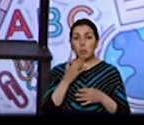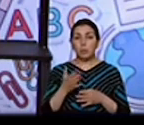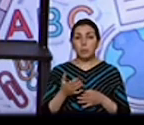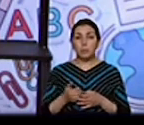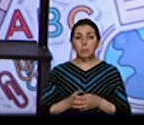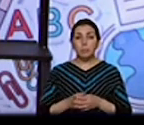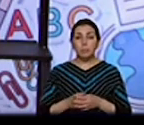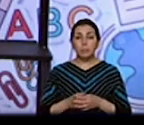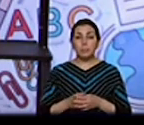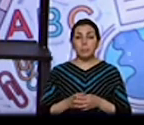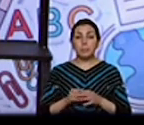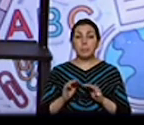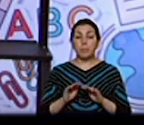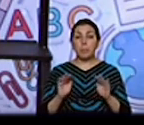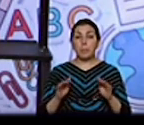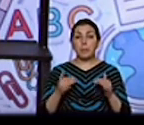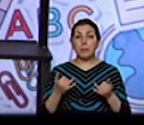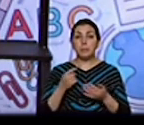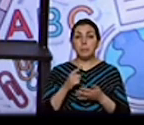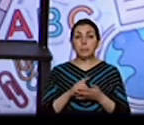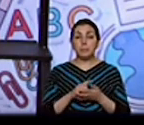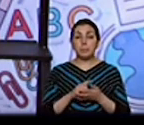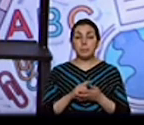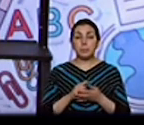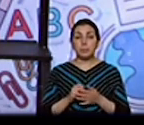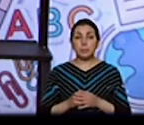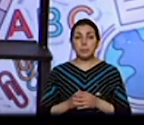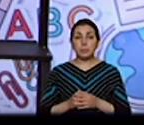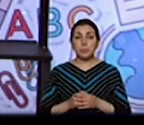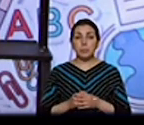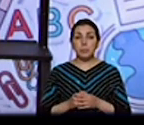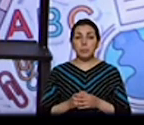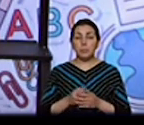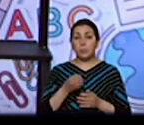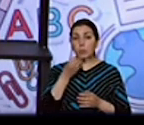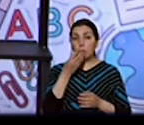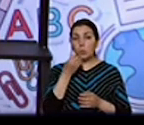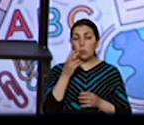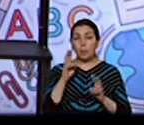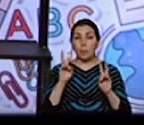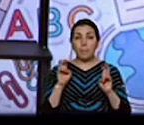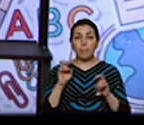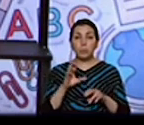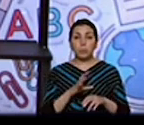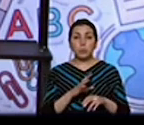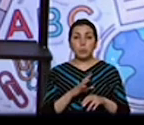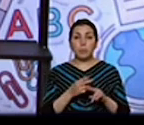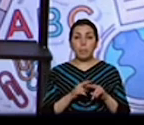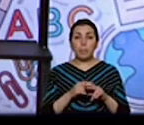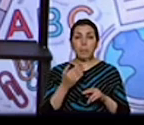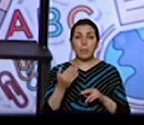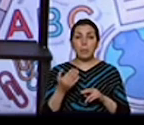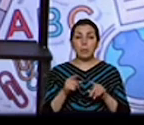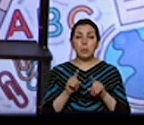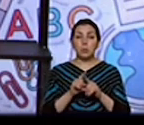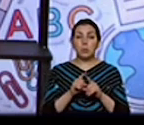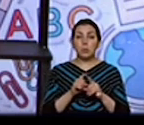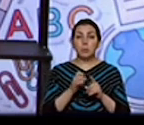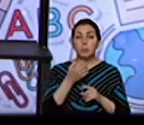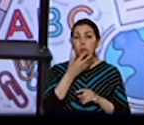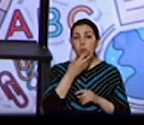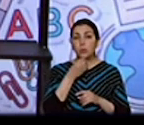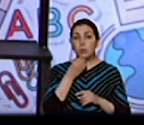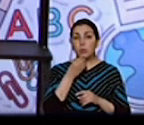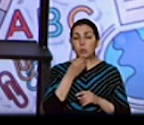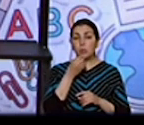Bolajonlar, bugungi darsimiz aynan gullar mavzusi bo'lganligi uchun sizlar bilan mana shunday bejirim va